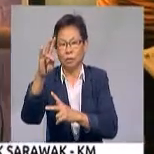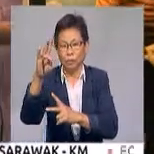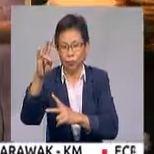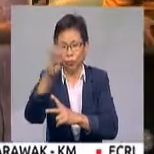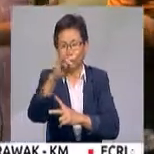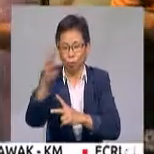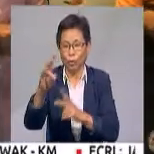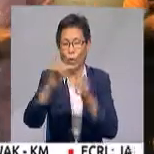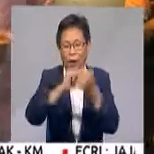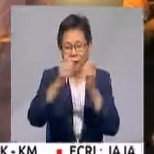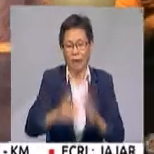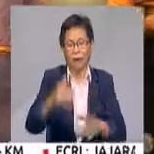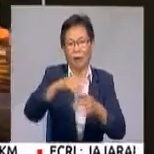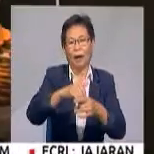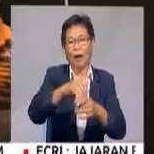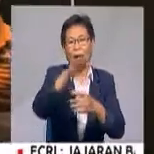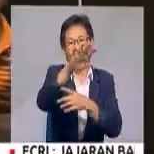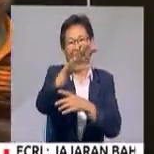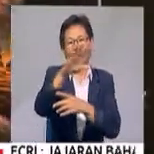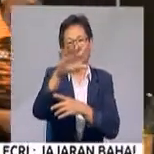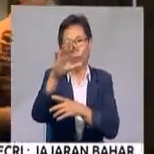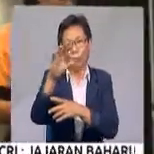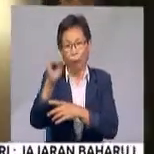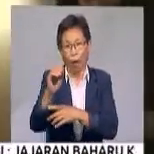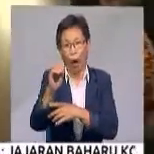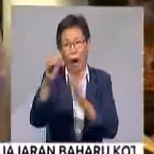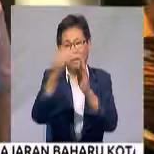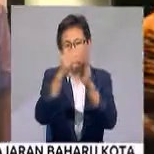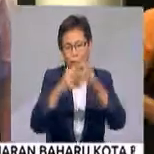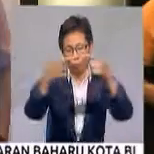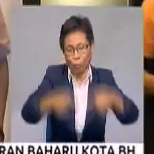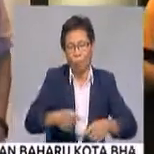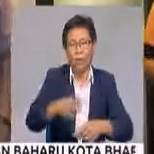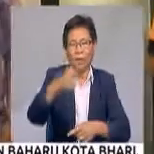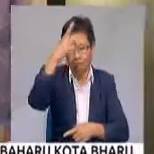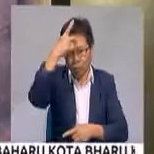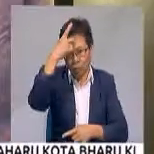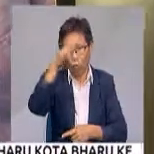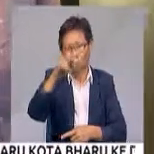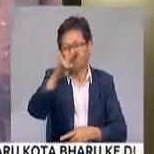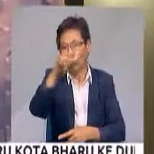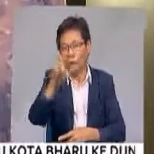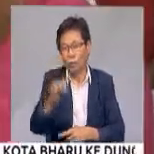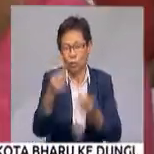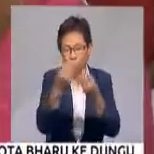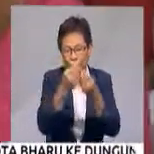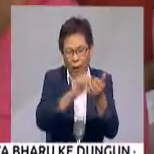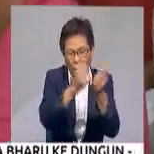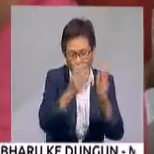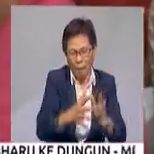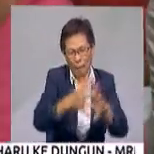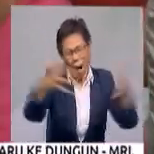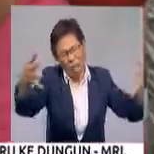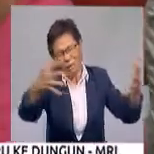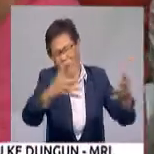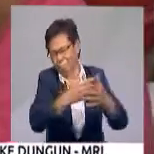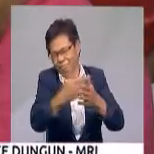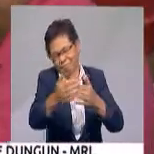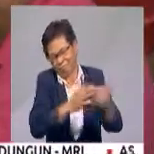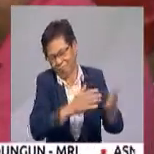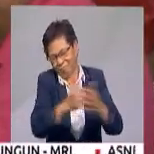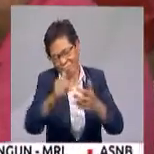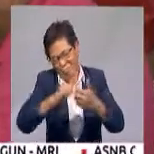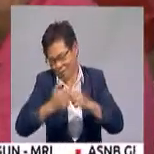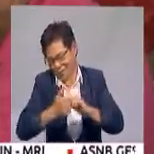daripada 56 acara yang dipertanding. Dalam reaksi sama, Datuk Seri Norza tidak melihat jumlah atlet yang besar sebagai satu